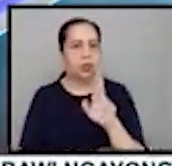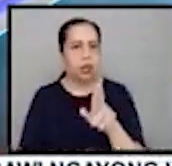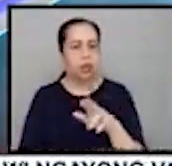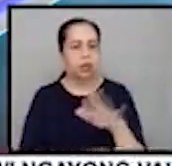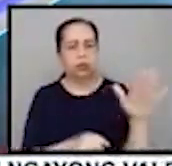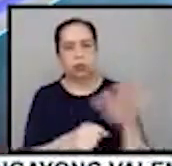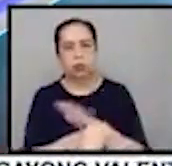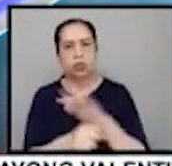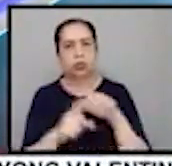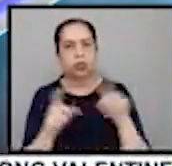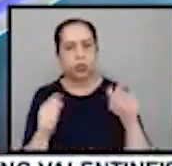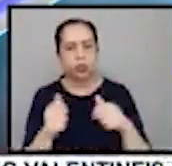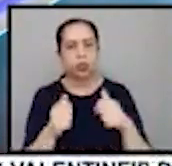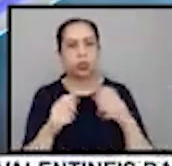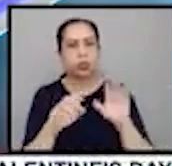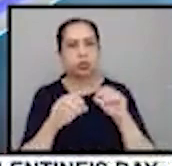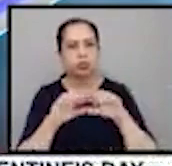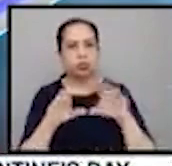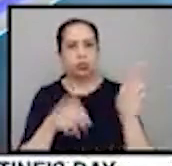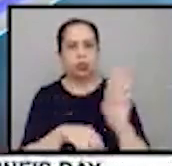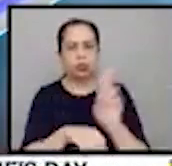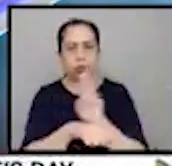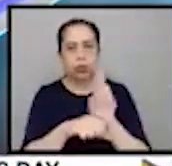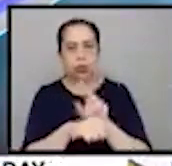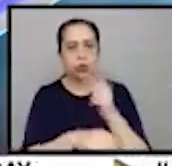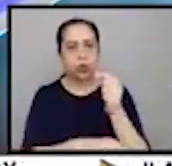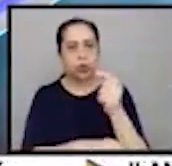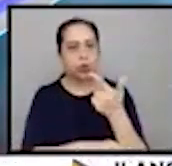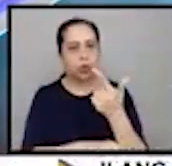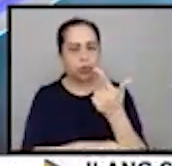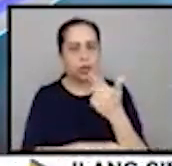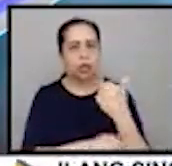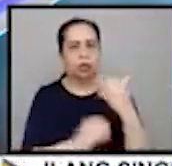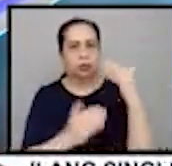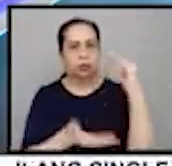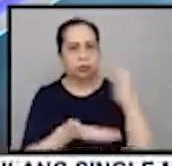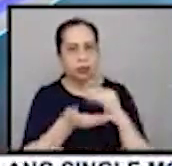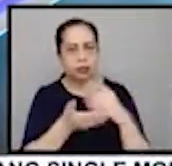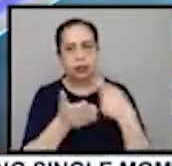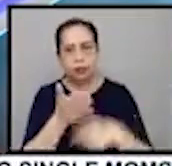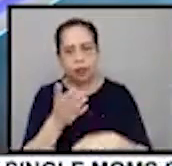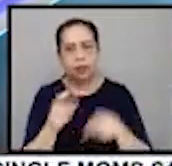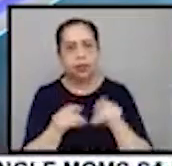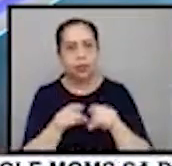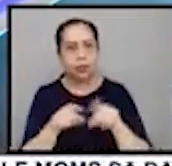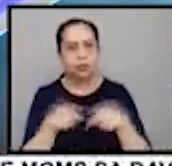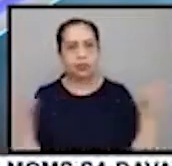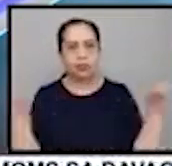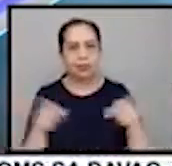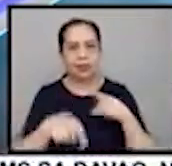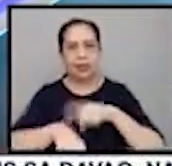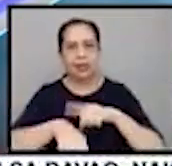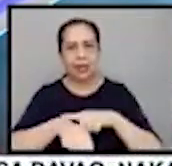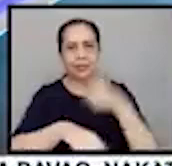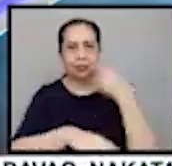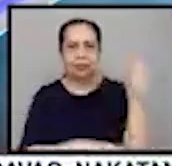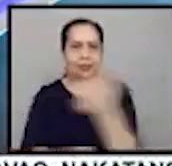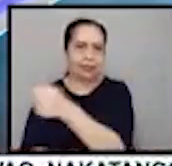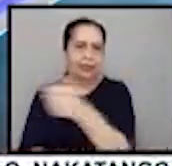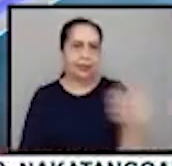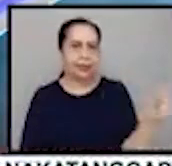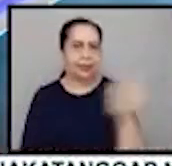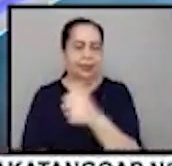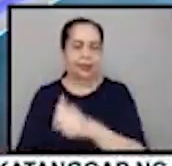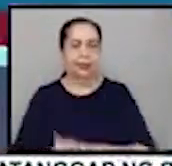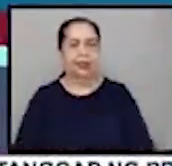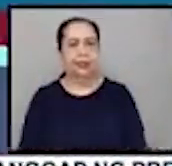sa taong 2028 kung saan bukod sa mapababa ang pasahe, mapaikli rin ito ang oras ng biyahe. Si Karen Villanda sa detalye. Rise and shine,